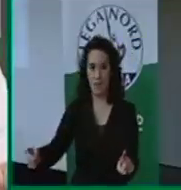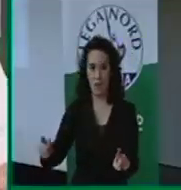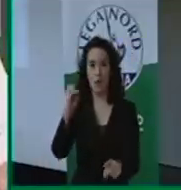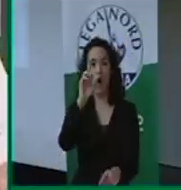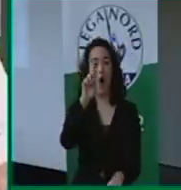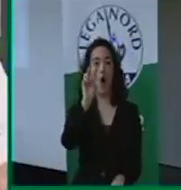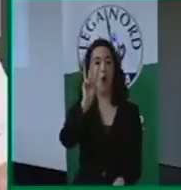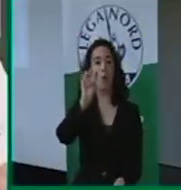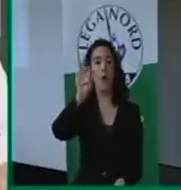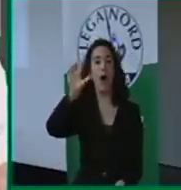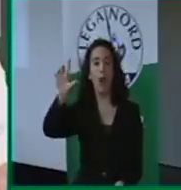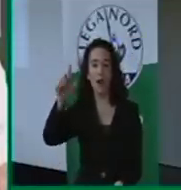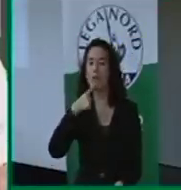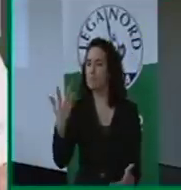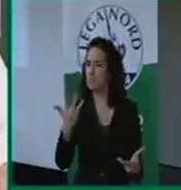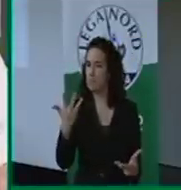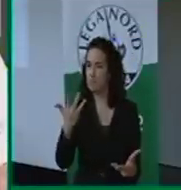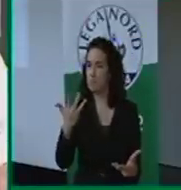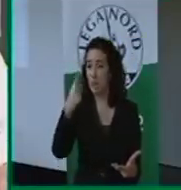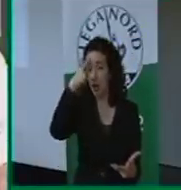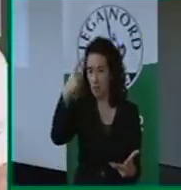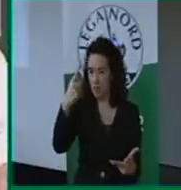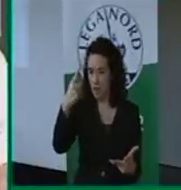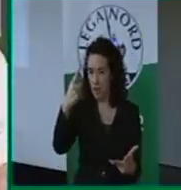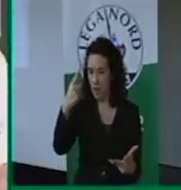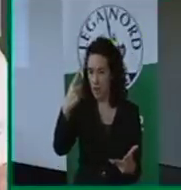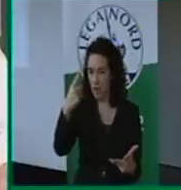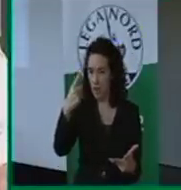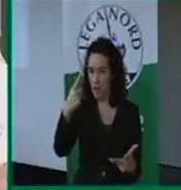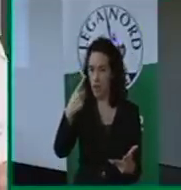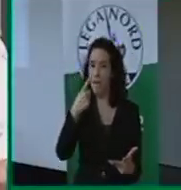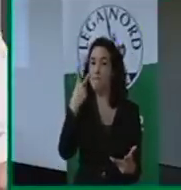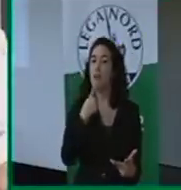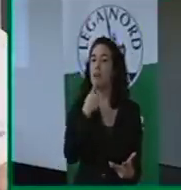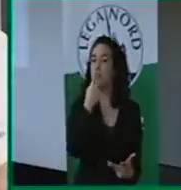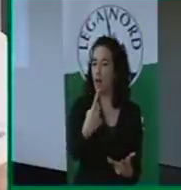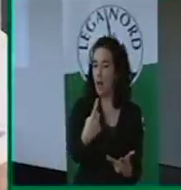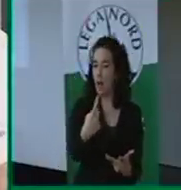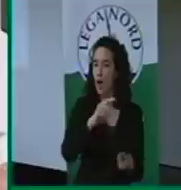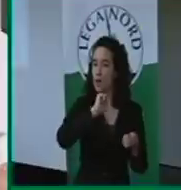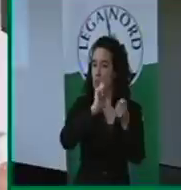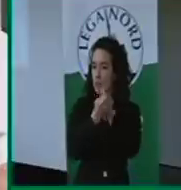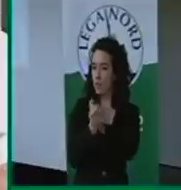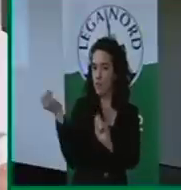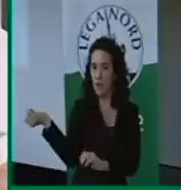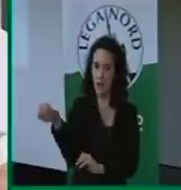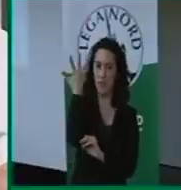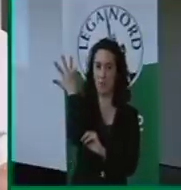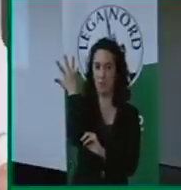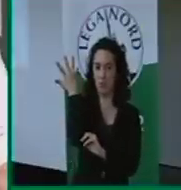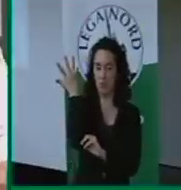universale dire la verità è un atto rivoluzionario Io oggi Prima di venire qua ho guardato